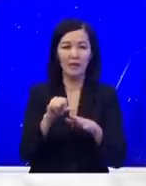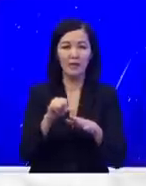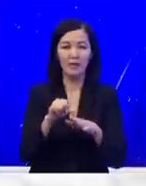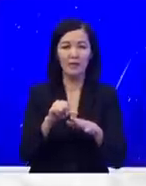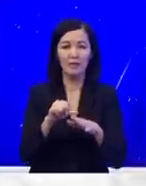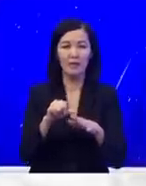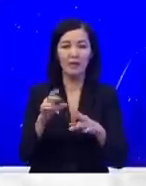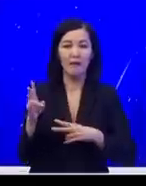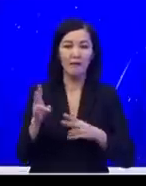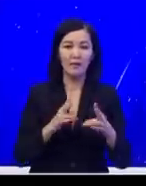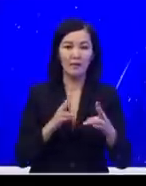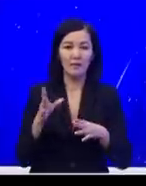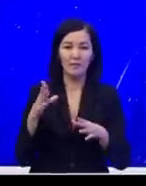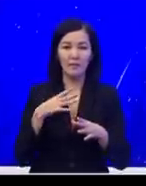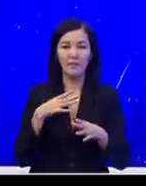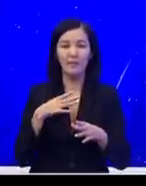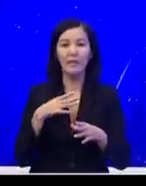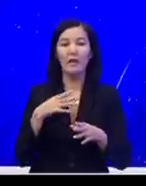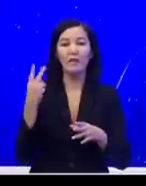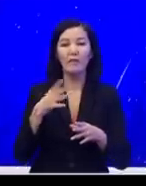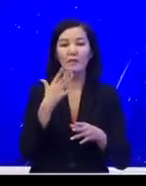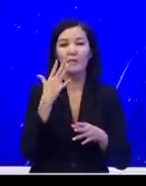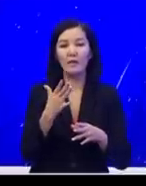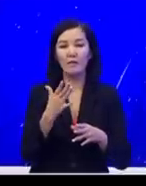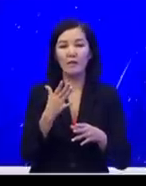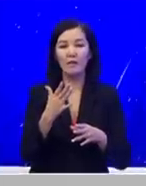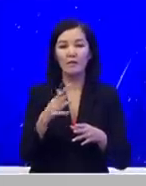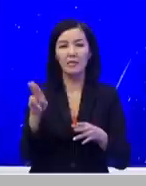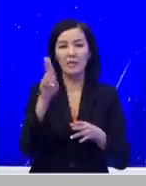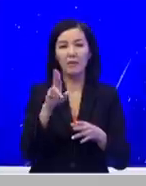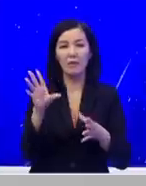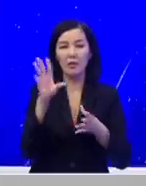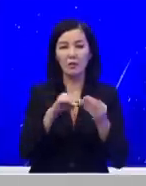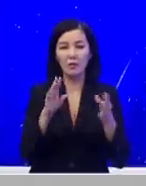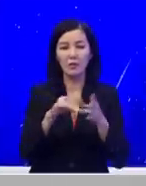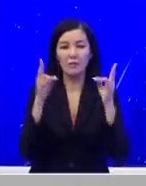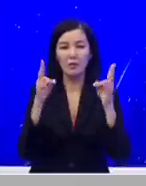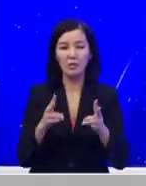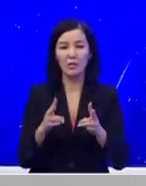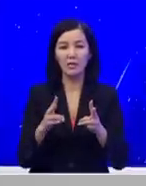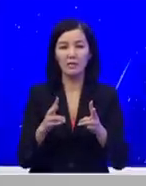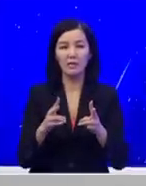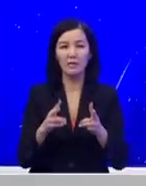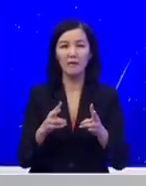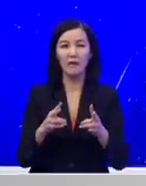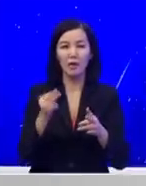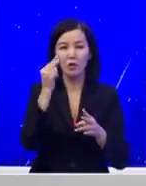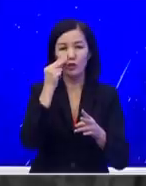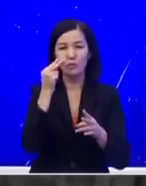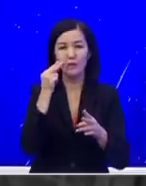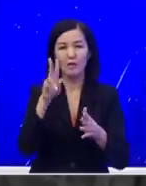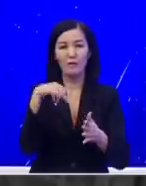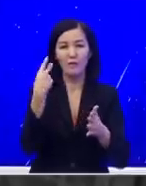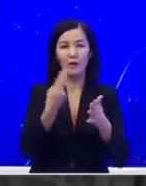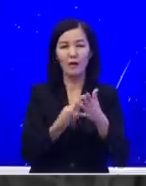посту Аркан-Кирген. 25 декабря того же года было ознаменовано еще одним несчастьем. В этот день в небе над Шымкентом потерпел